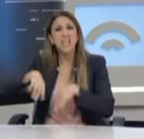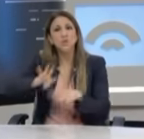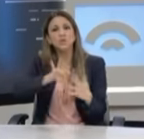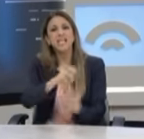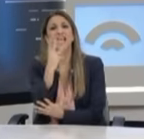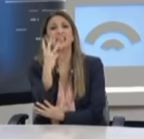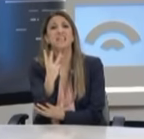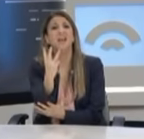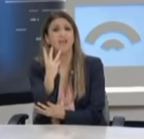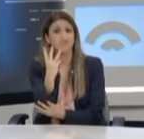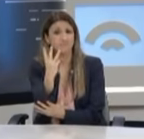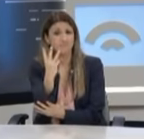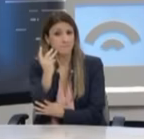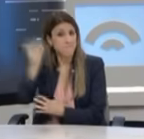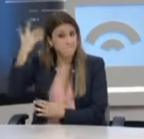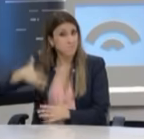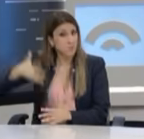1993.